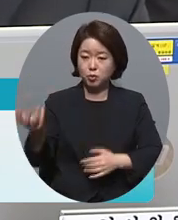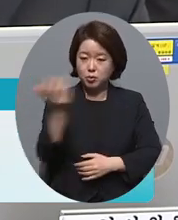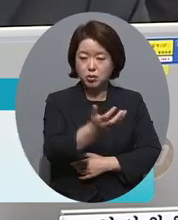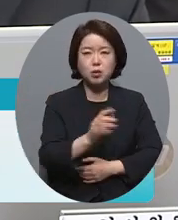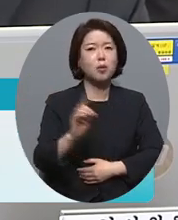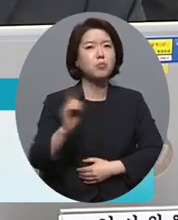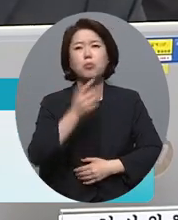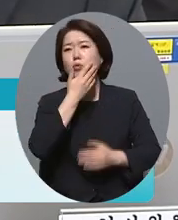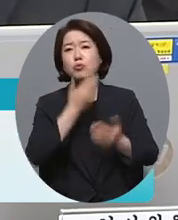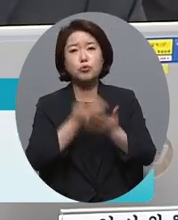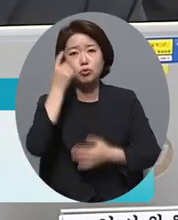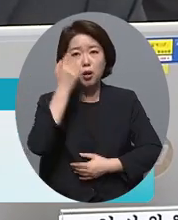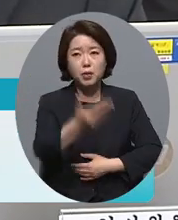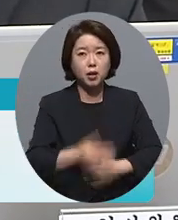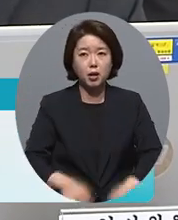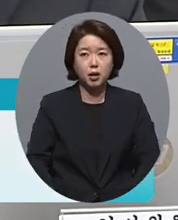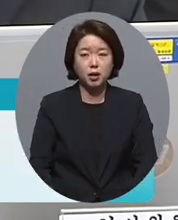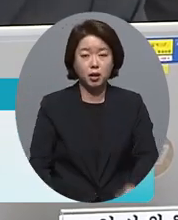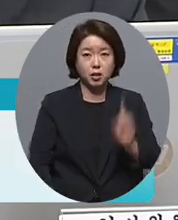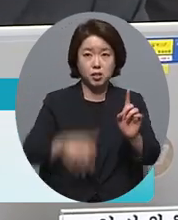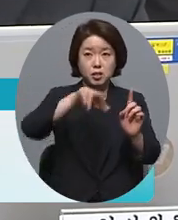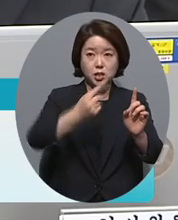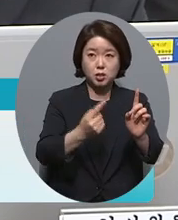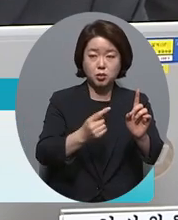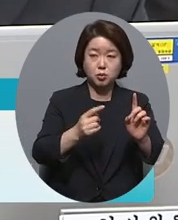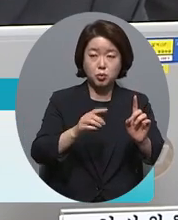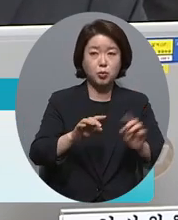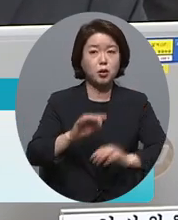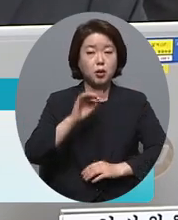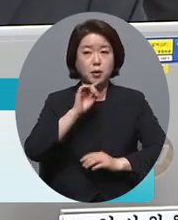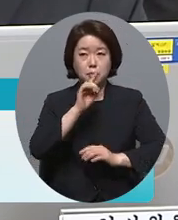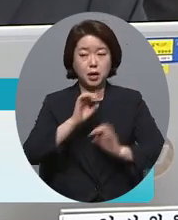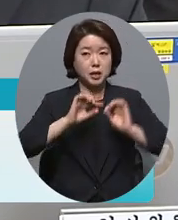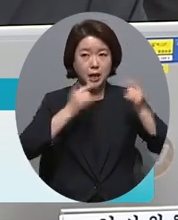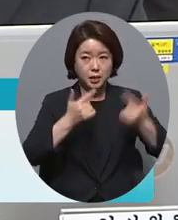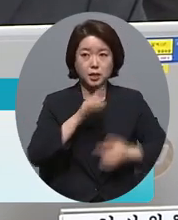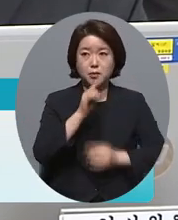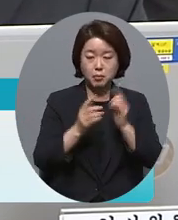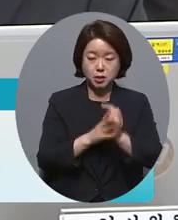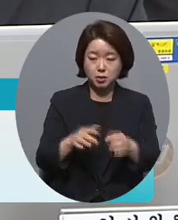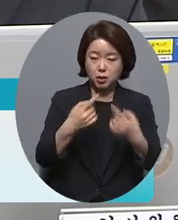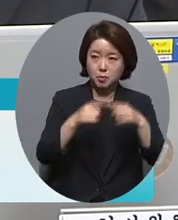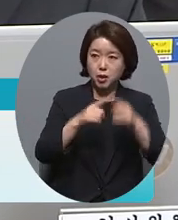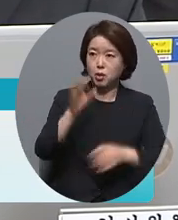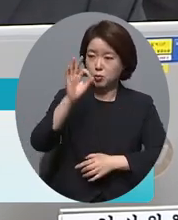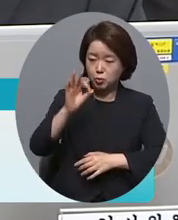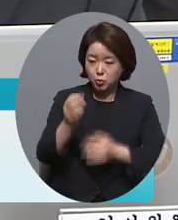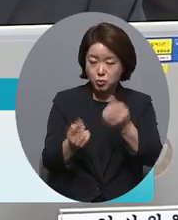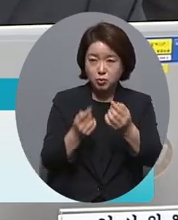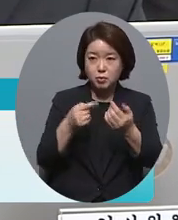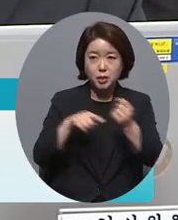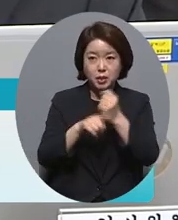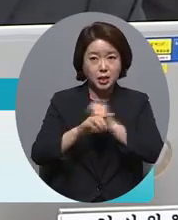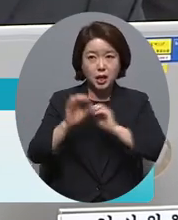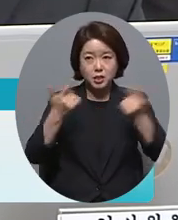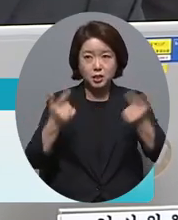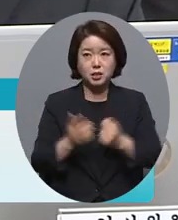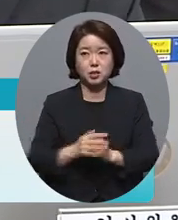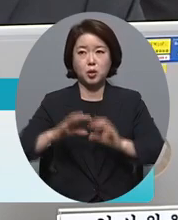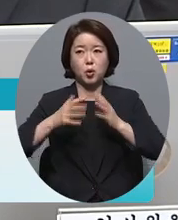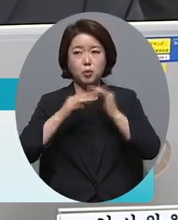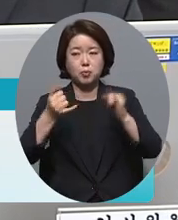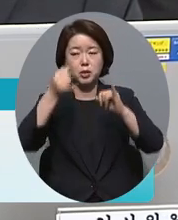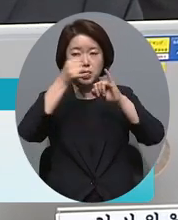이리 중요하다고 1조원이라는 그 말씀은 아니라는 평가를 돈으로 따지는 건 아니라고 봅니다 그래서 국민과의